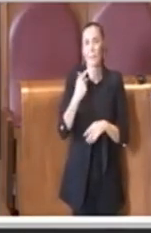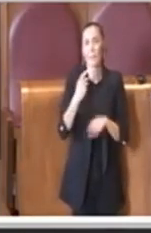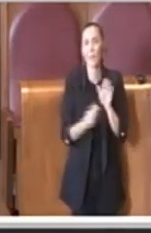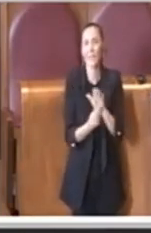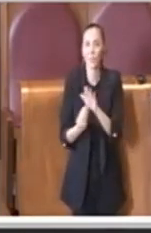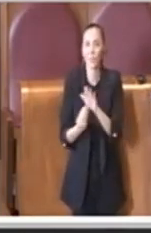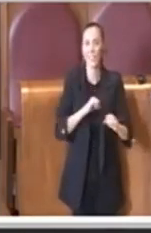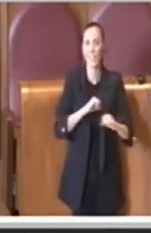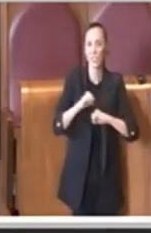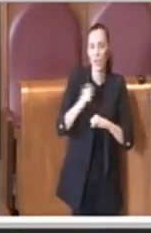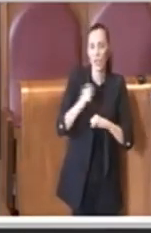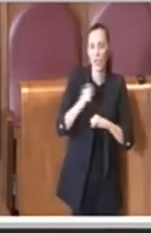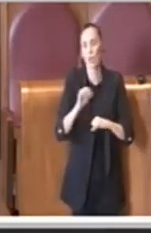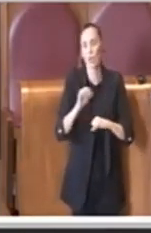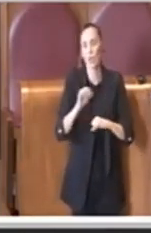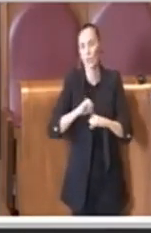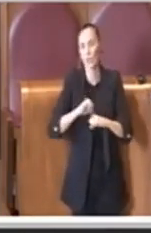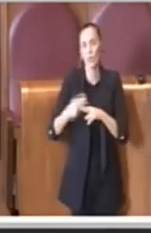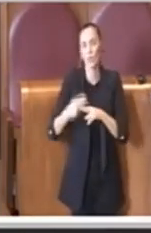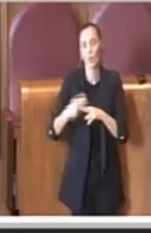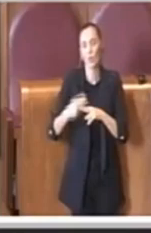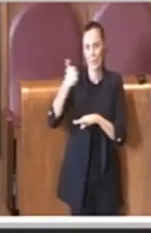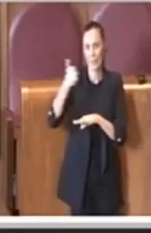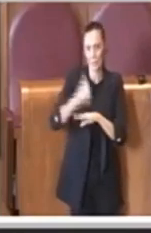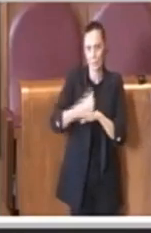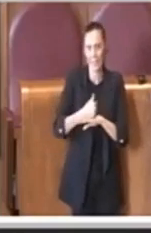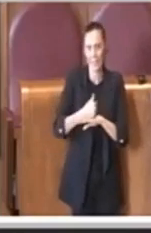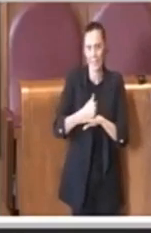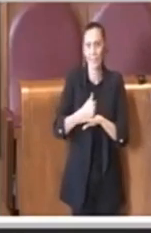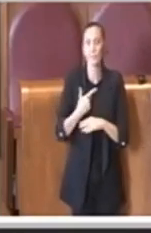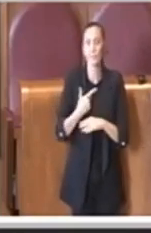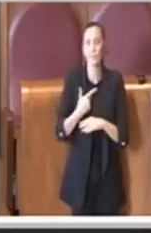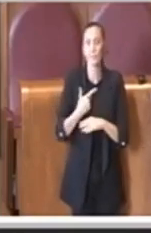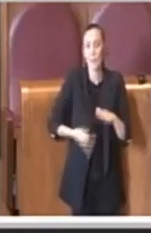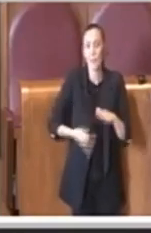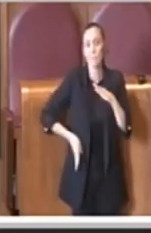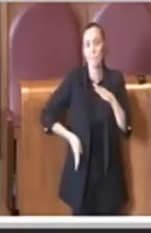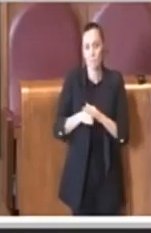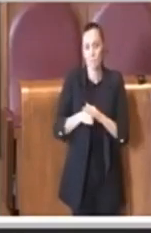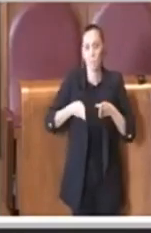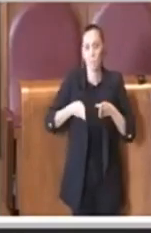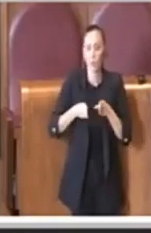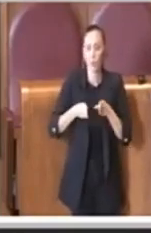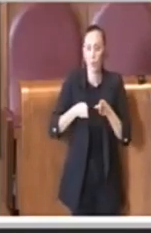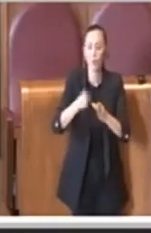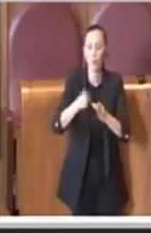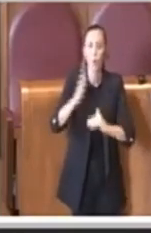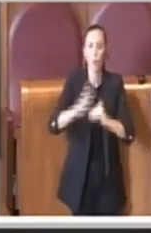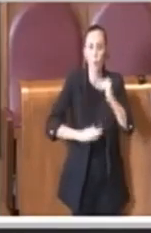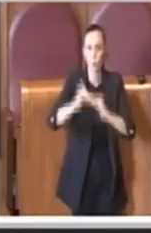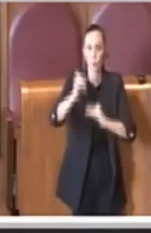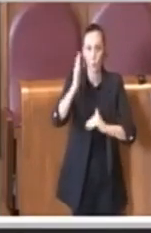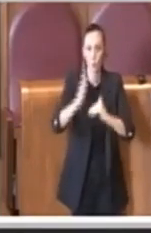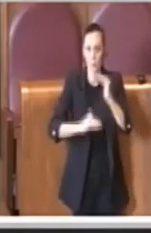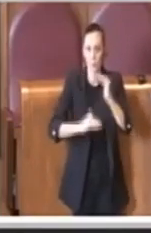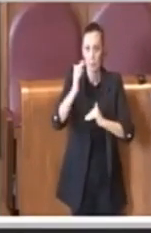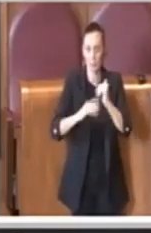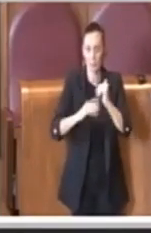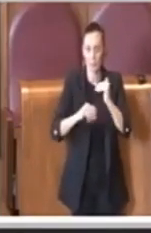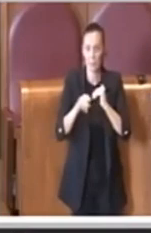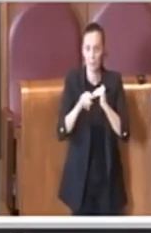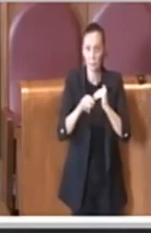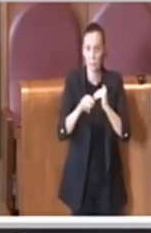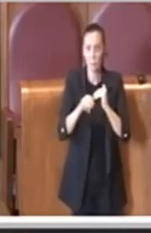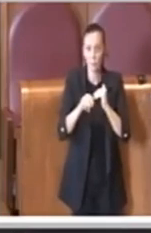e non dirigente di Roma Capitale quindi avviare dicevo un percorso costruttivo che ci porti